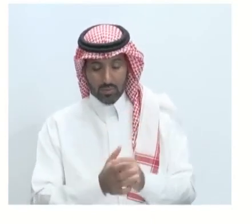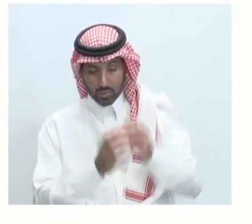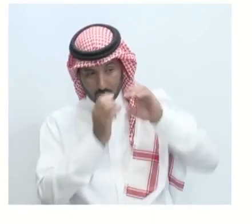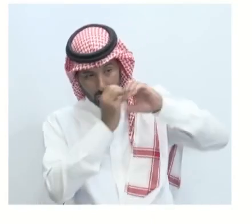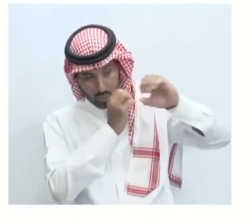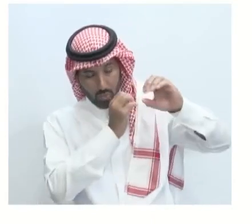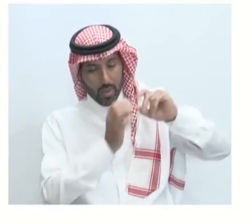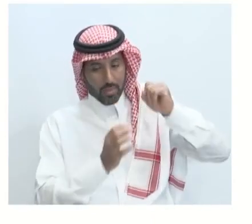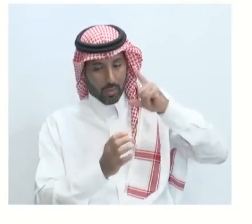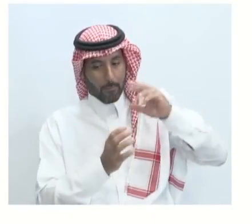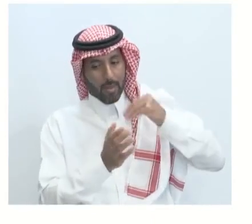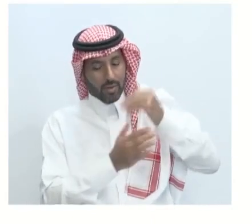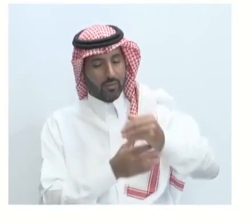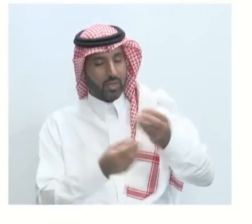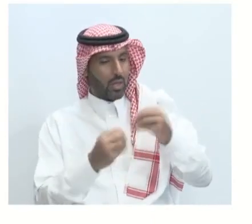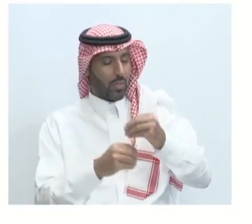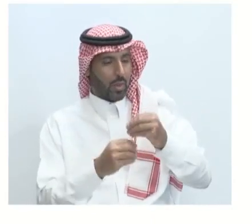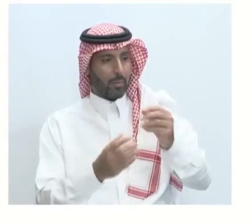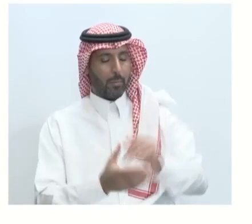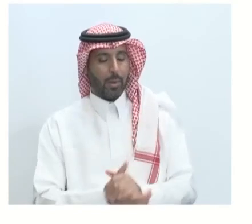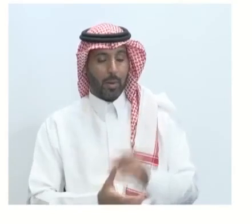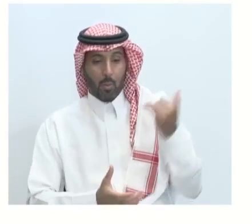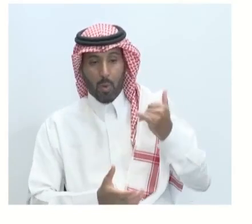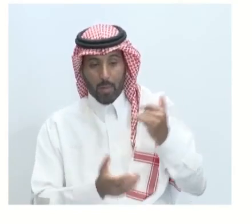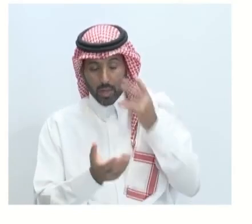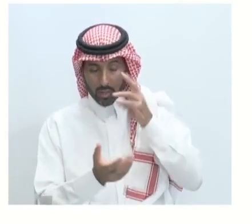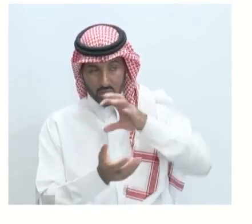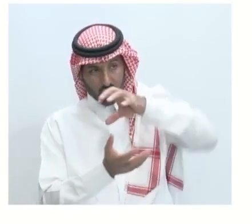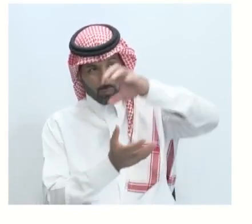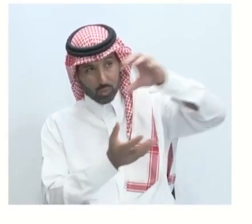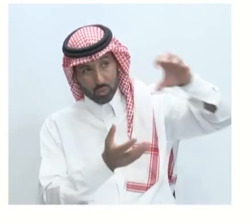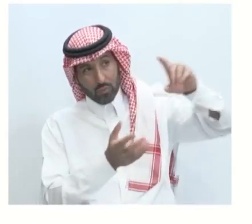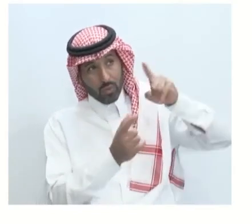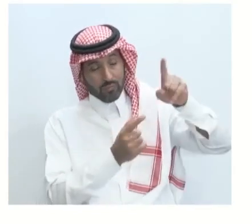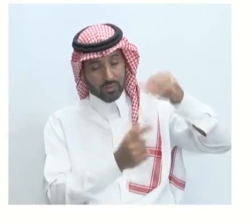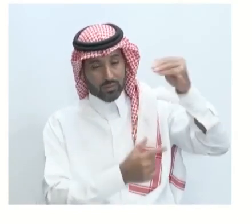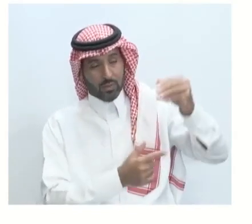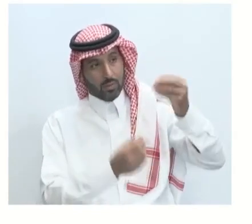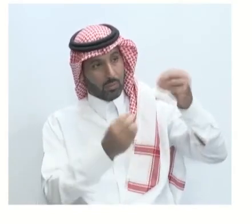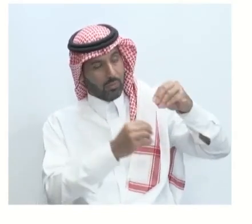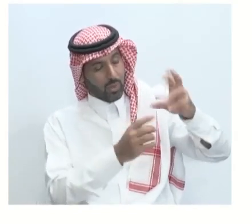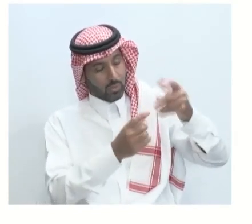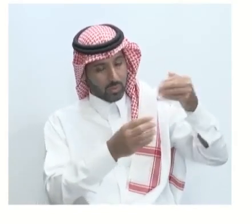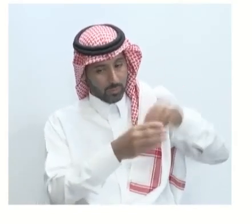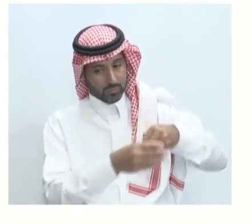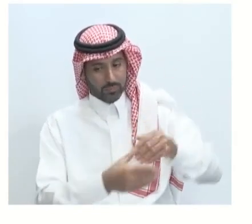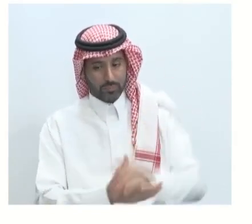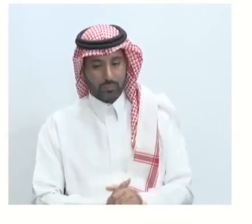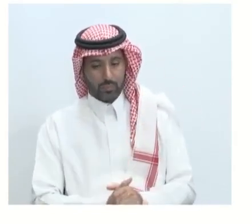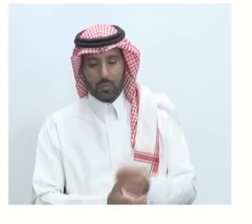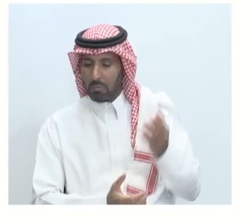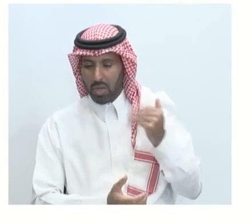يمكن معرفه الكثير من المعلومات المهمه عن الاجران في السماء وما تحتويه من خفايا لم